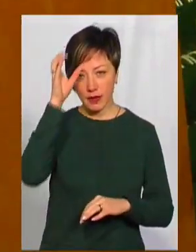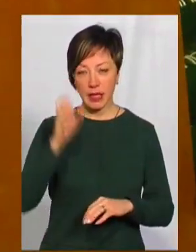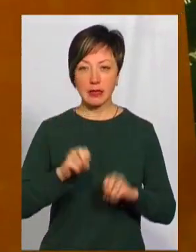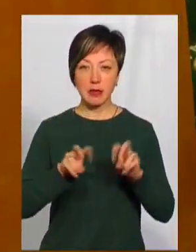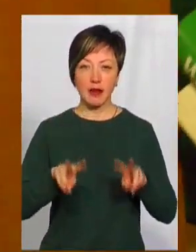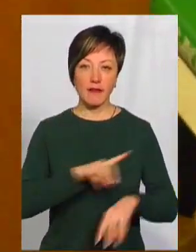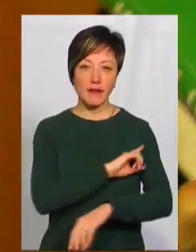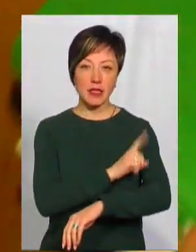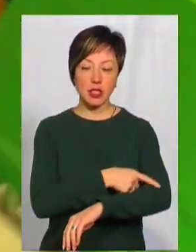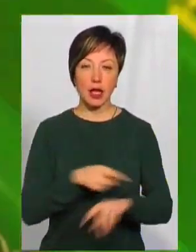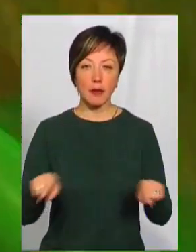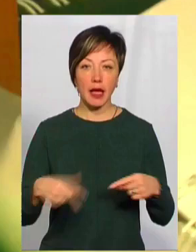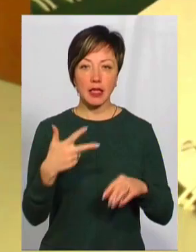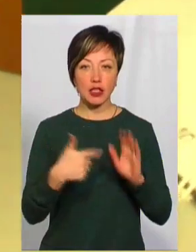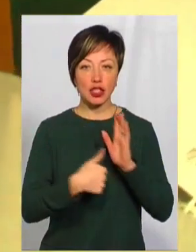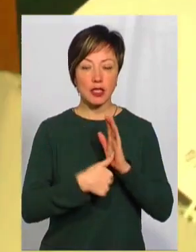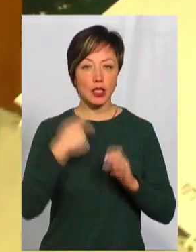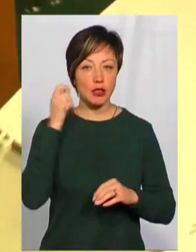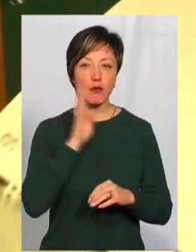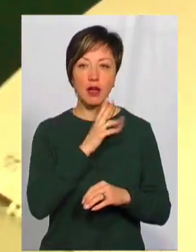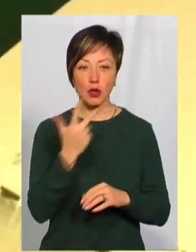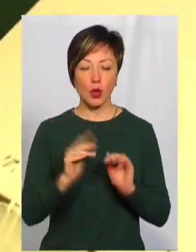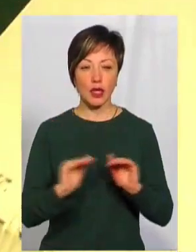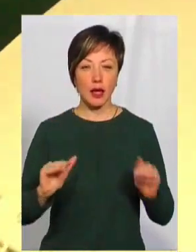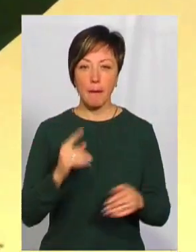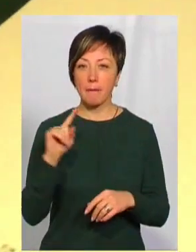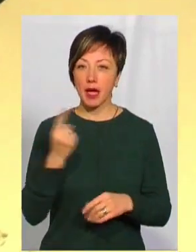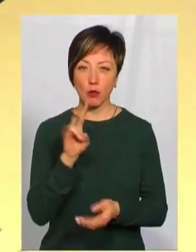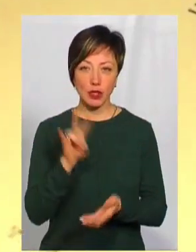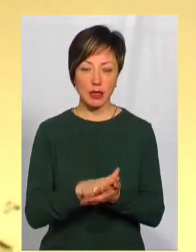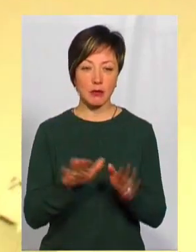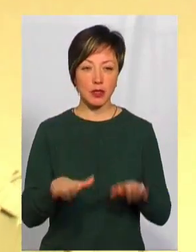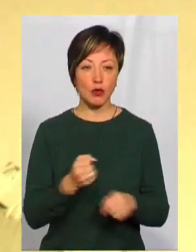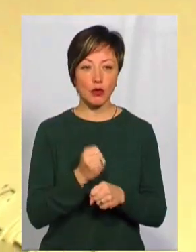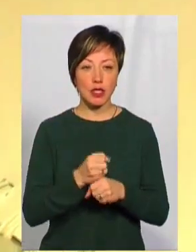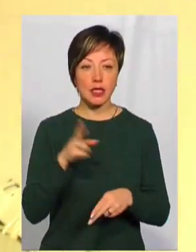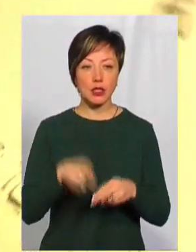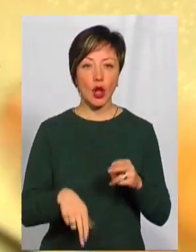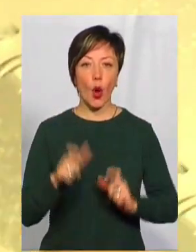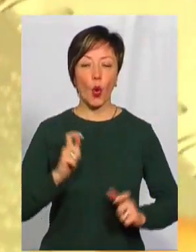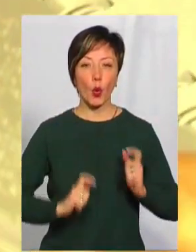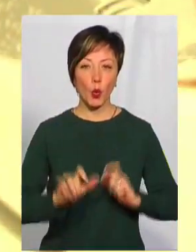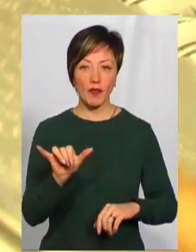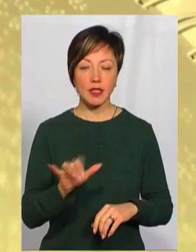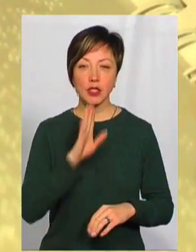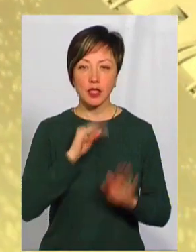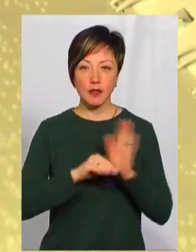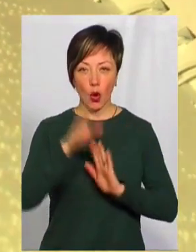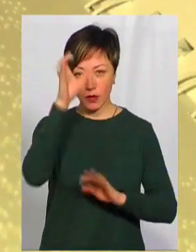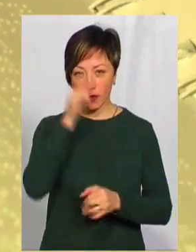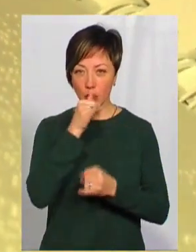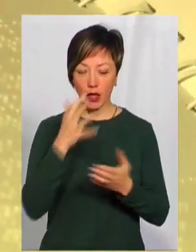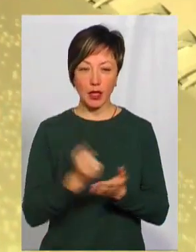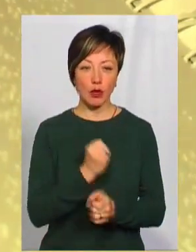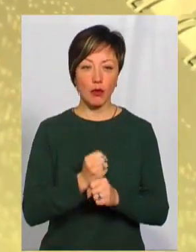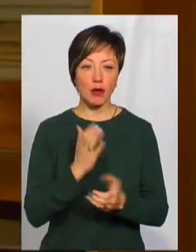реабілітація. 36-річна мати трьох дітей каже, це перше її постійне місце роботи, відколи закінчила університет. Жінка з вищою освітою не могла знайти роботу,